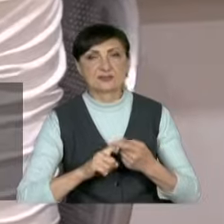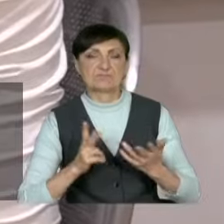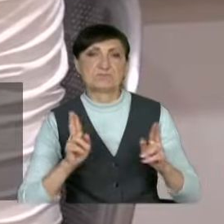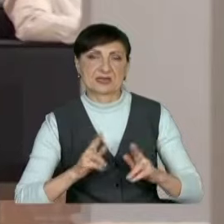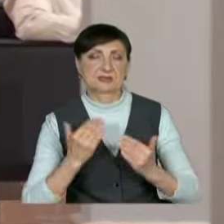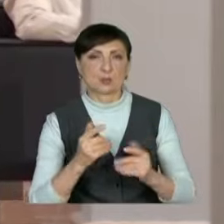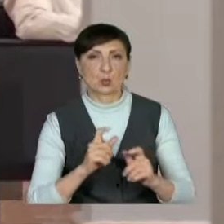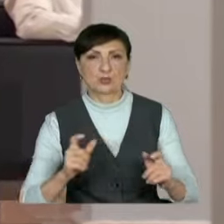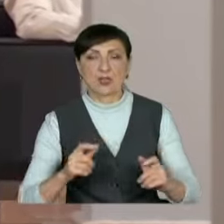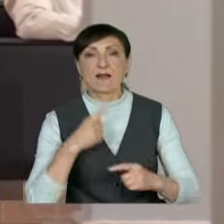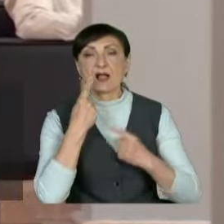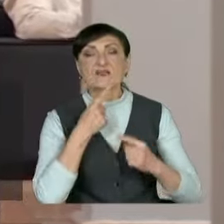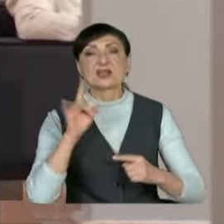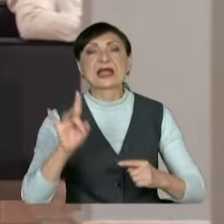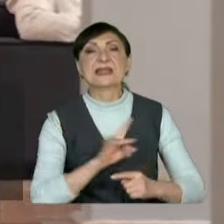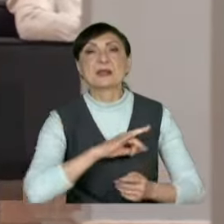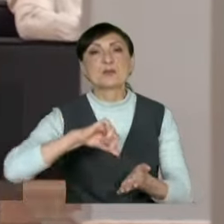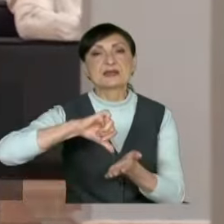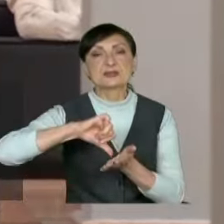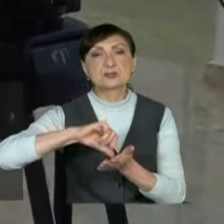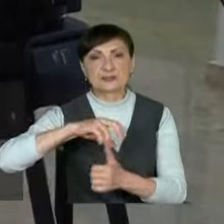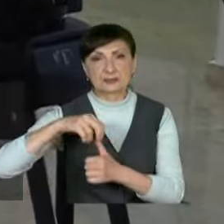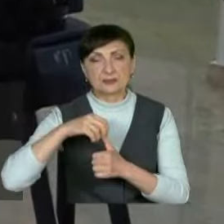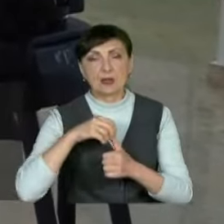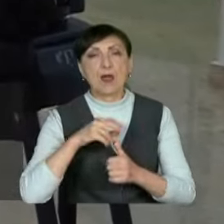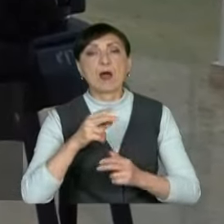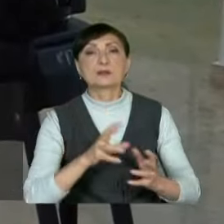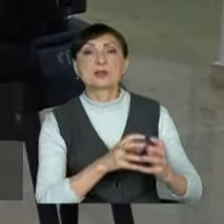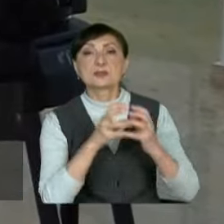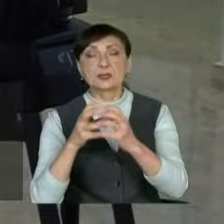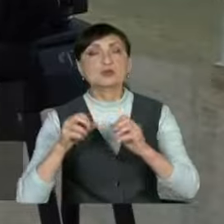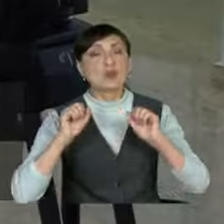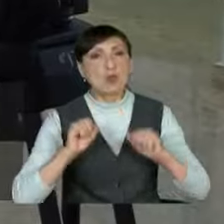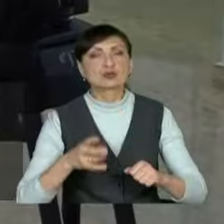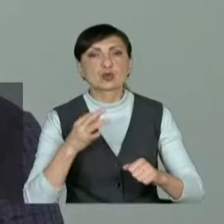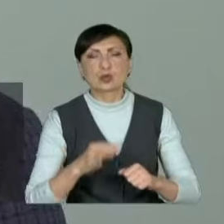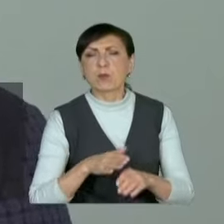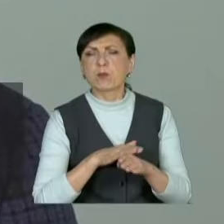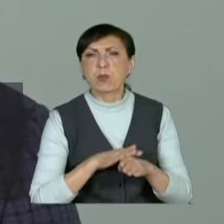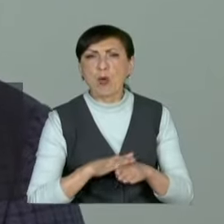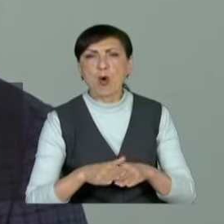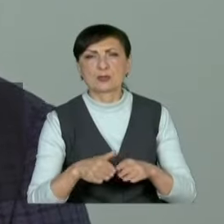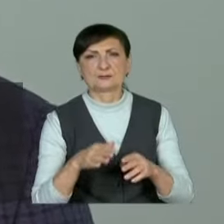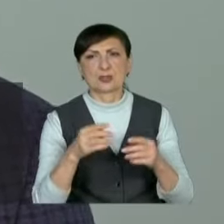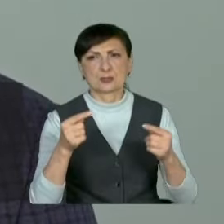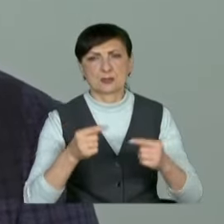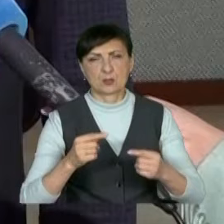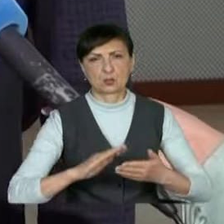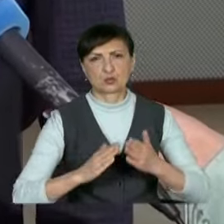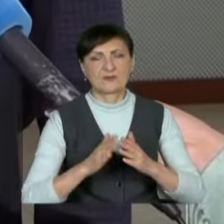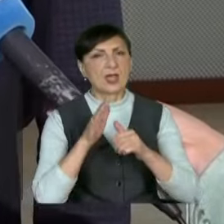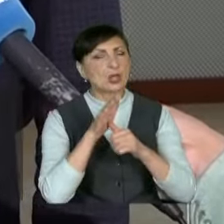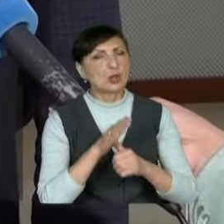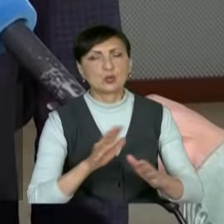Как поясняют сами религиозные представители, трансплантация разрешена, но при полном соблюдении определенных условий, не